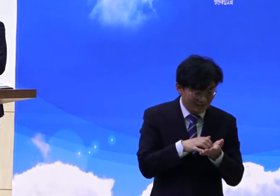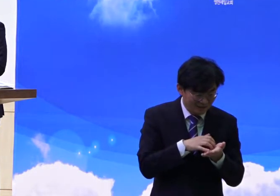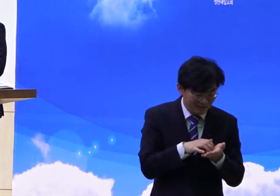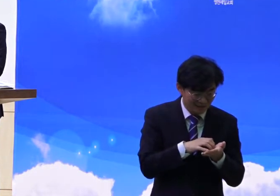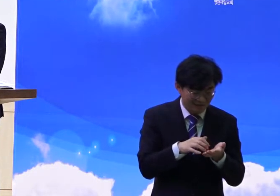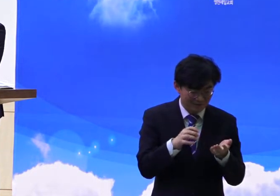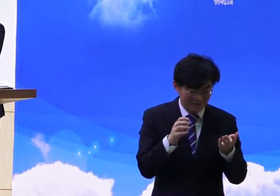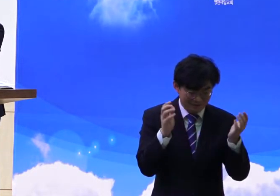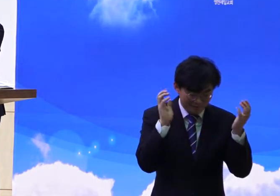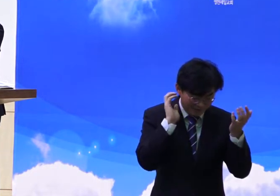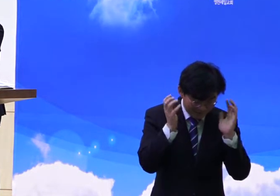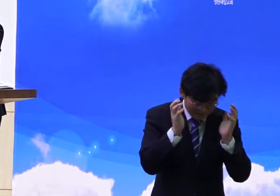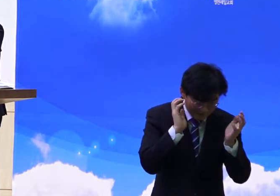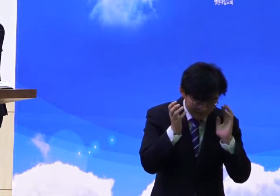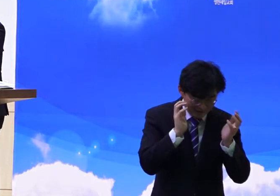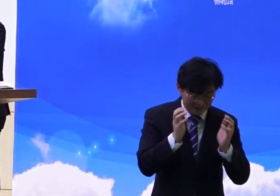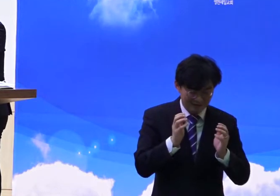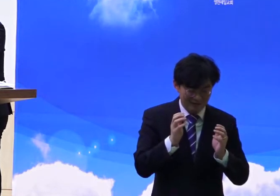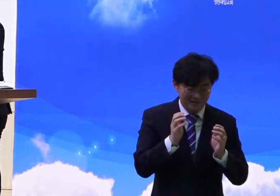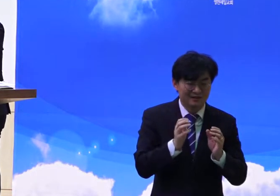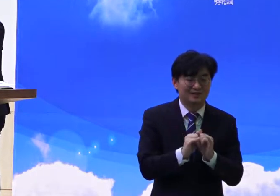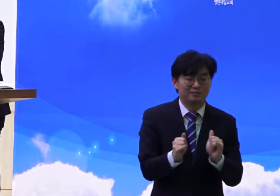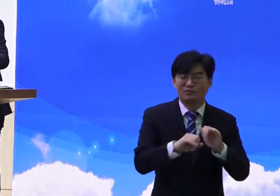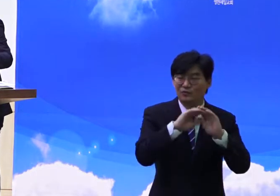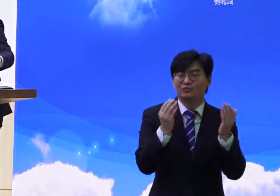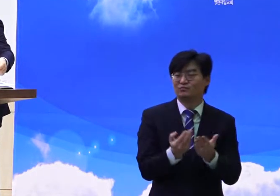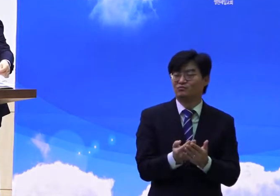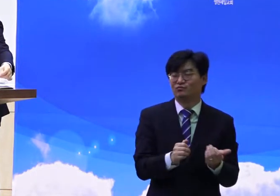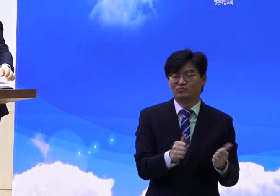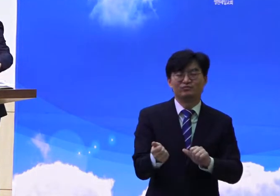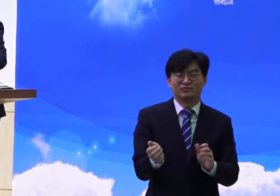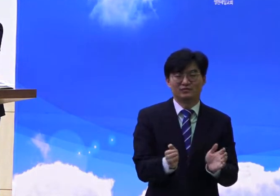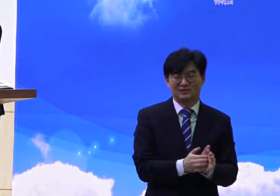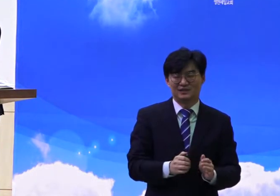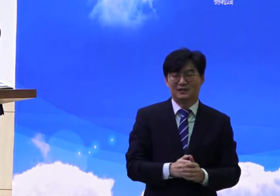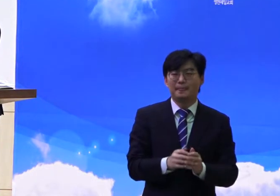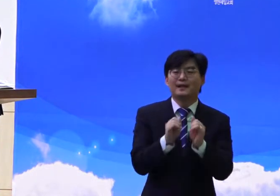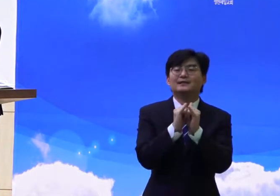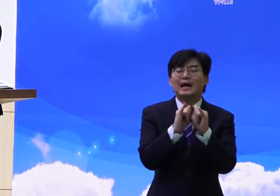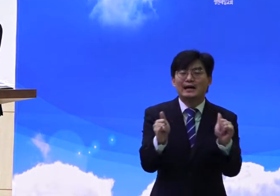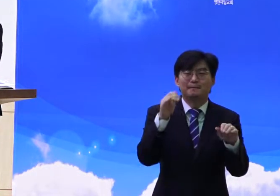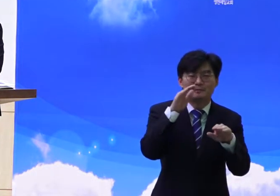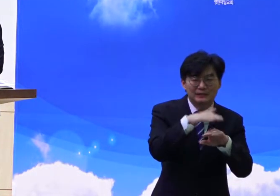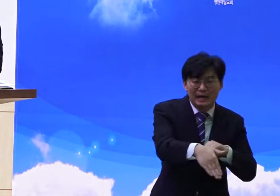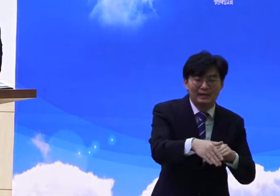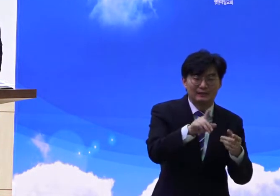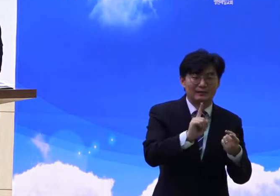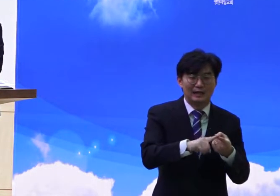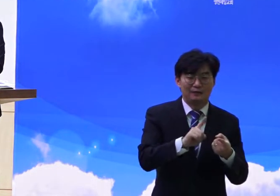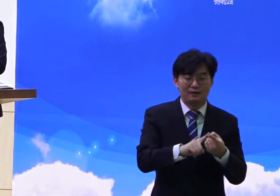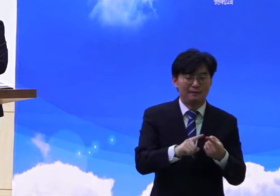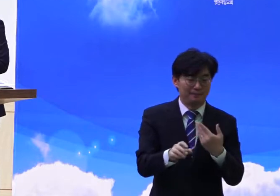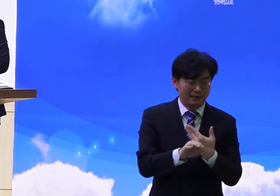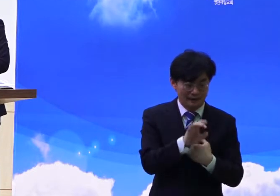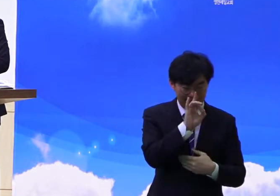불뱀에 물려서 다 죽었습니다. 인간적인 방법을 찾다가 죽은 것입니다.